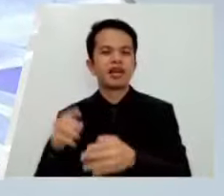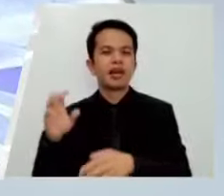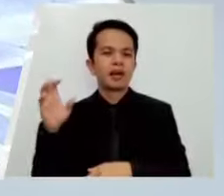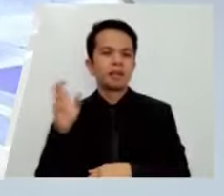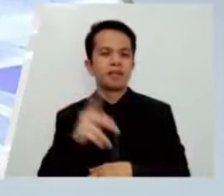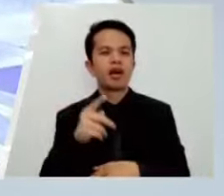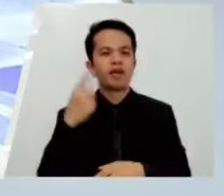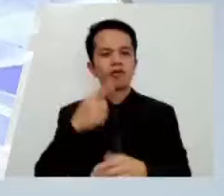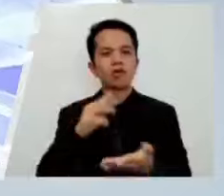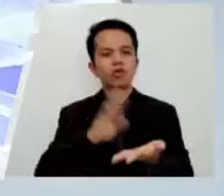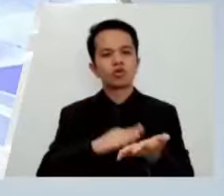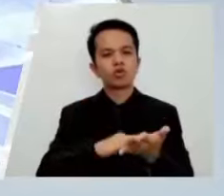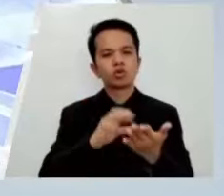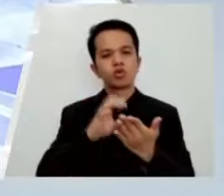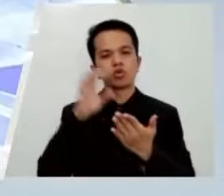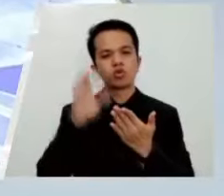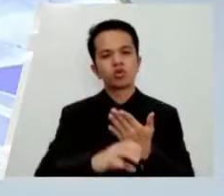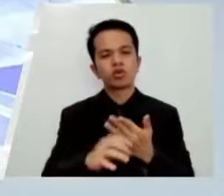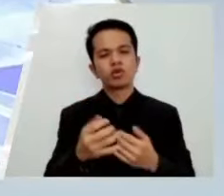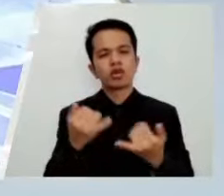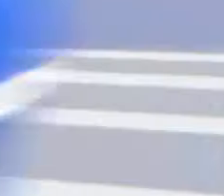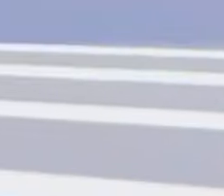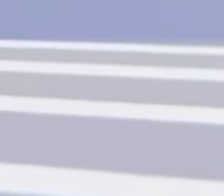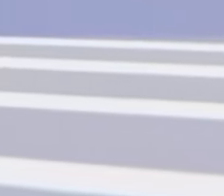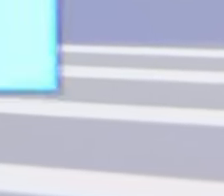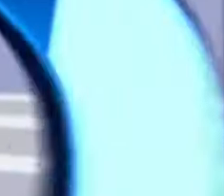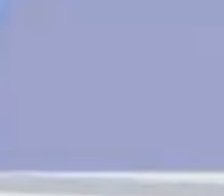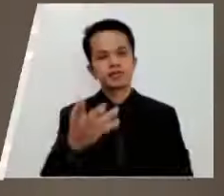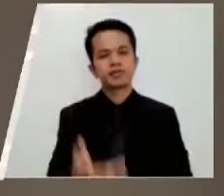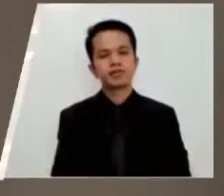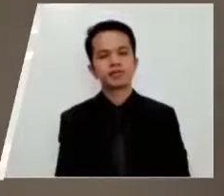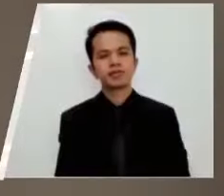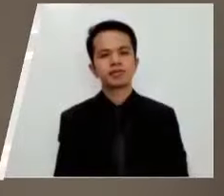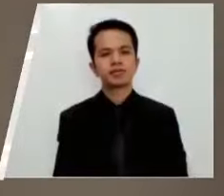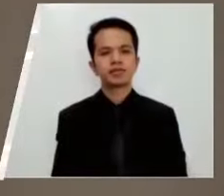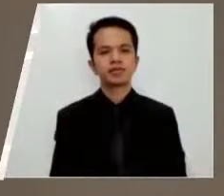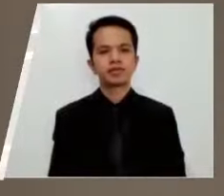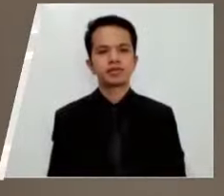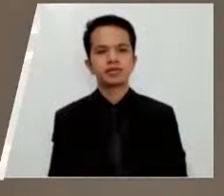calendar. Saksi, si Tina Panganiban Perez. Mama.